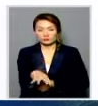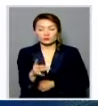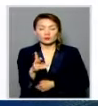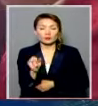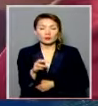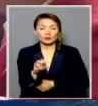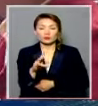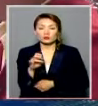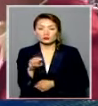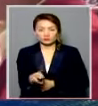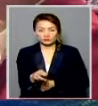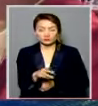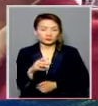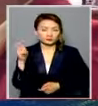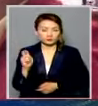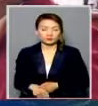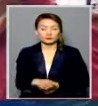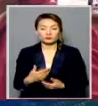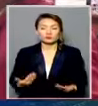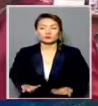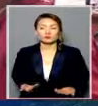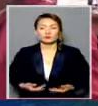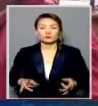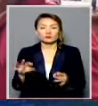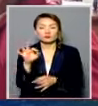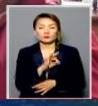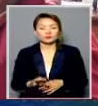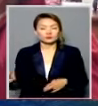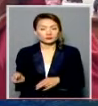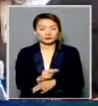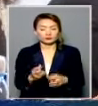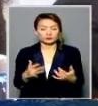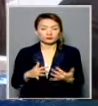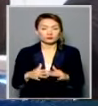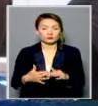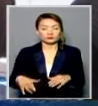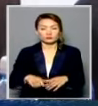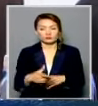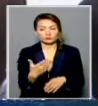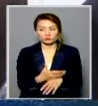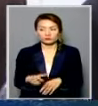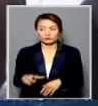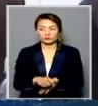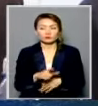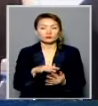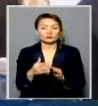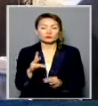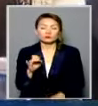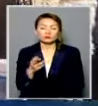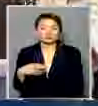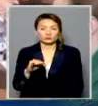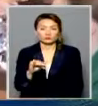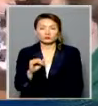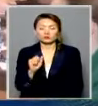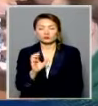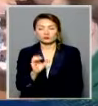партии «Аманат». Прибывшие на прием жители поднимали вопросы ремонта внутрипоселковых дорог и дорог между селом Махамбет и